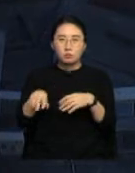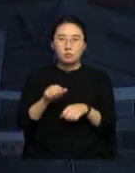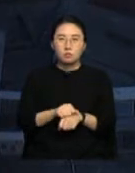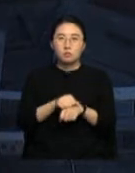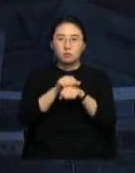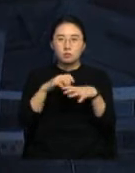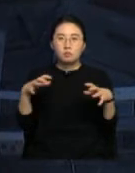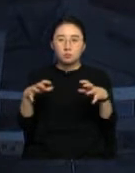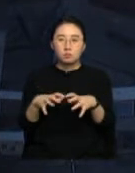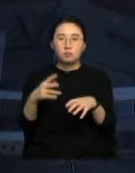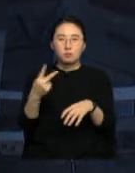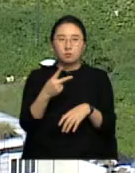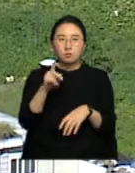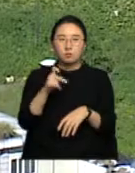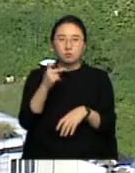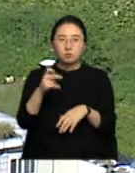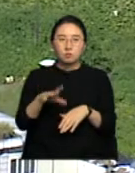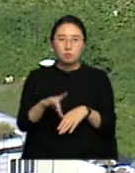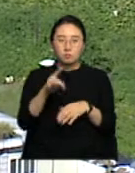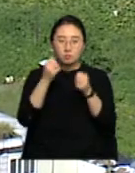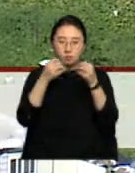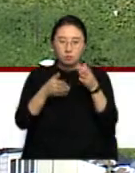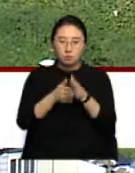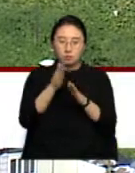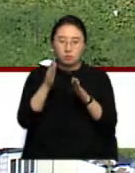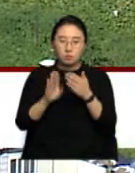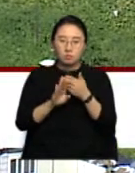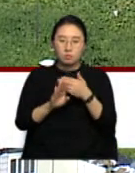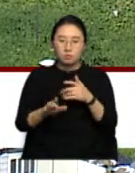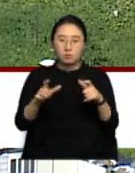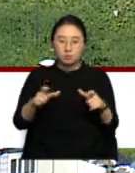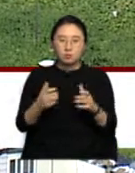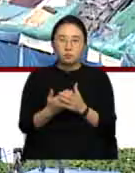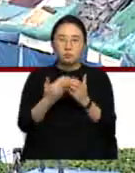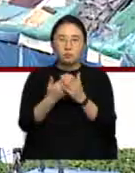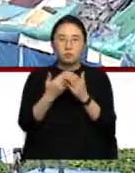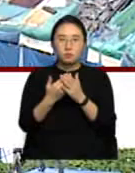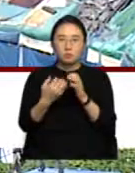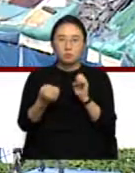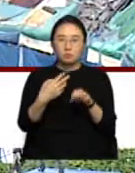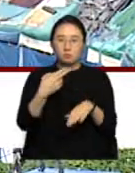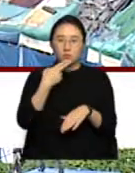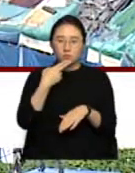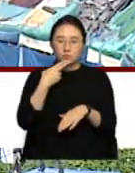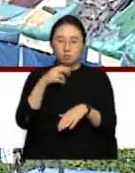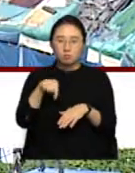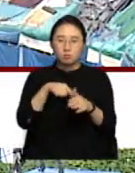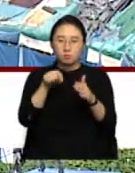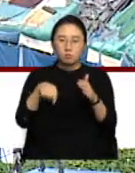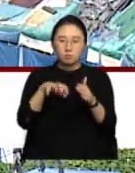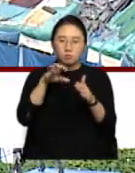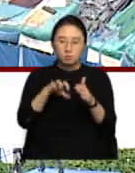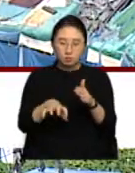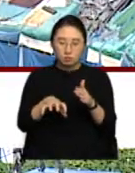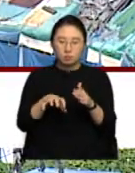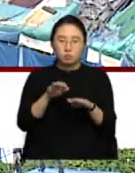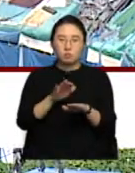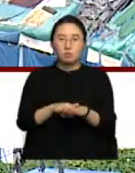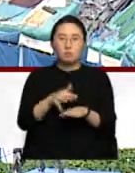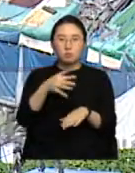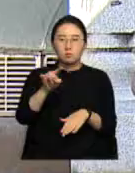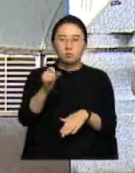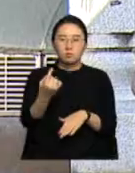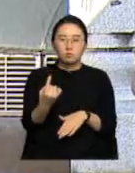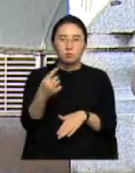가득합니다. 2012년 초 뉴타운 해제 이후 지역 개발이 답보 상태에 머물러 왔던 강동구 천호동 일대의